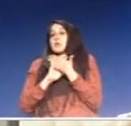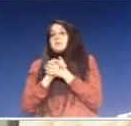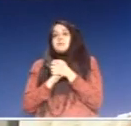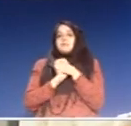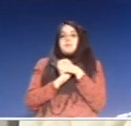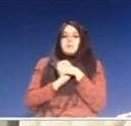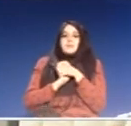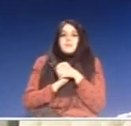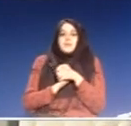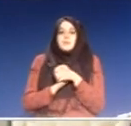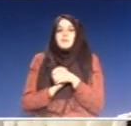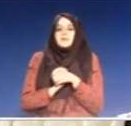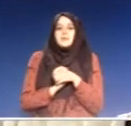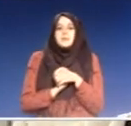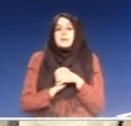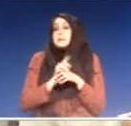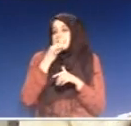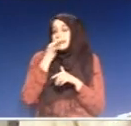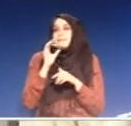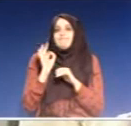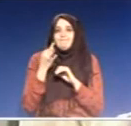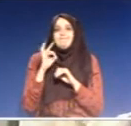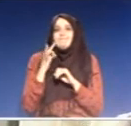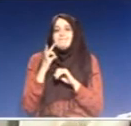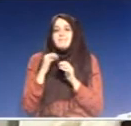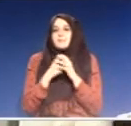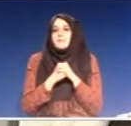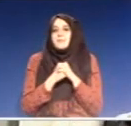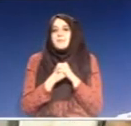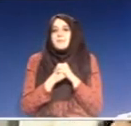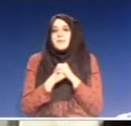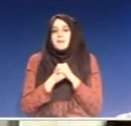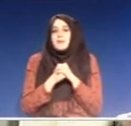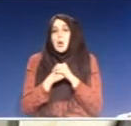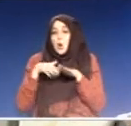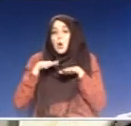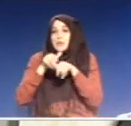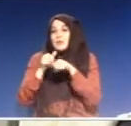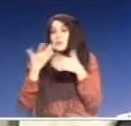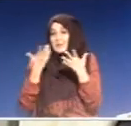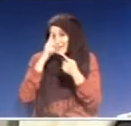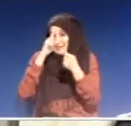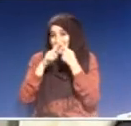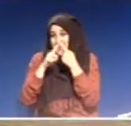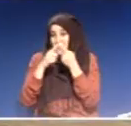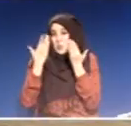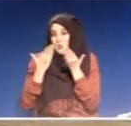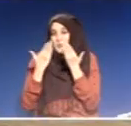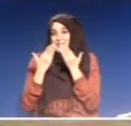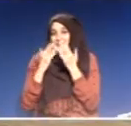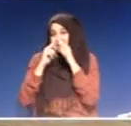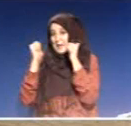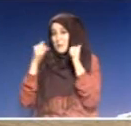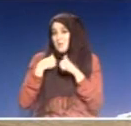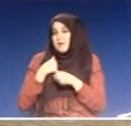نجات، بارك الله فيك. صحيح، يعني وصلا بما ذكرناه في مقدمة هذا اللقاء.